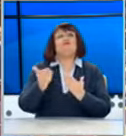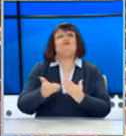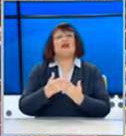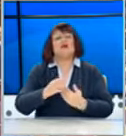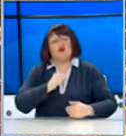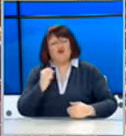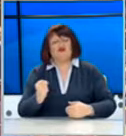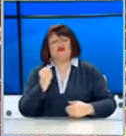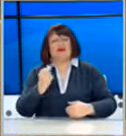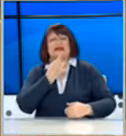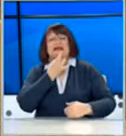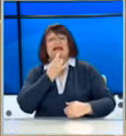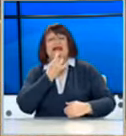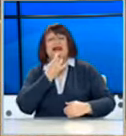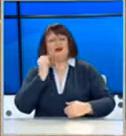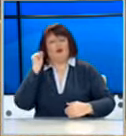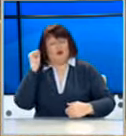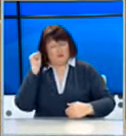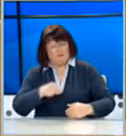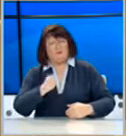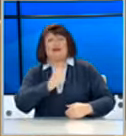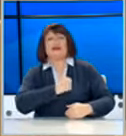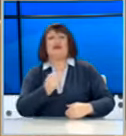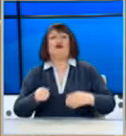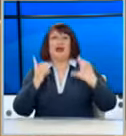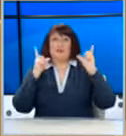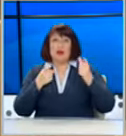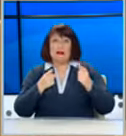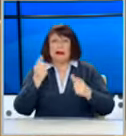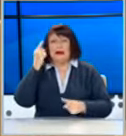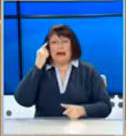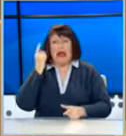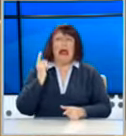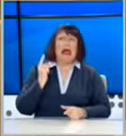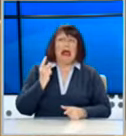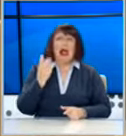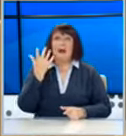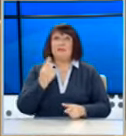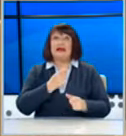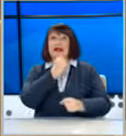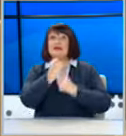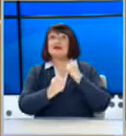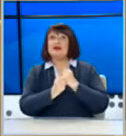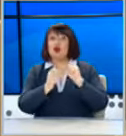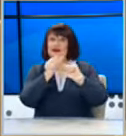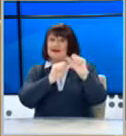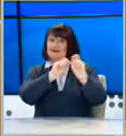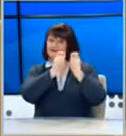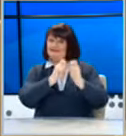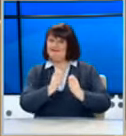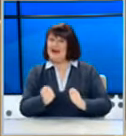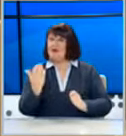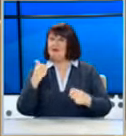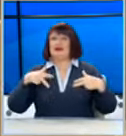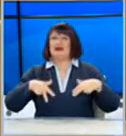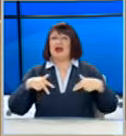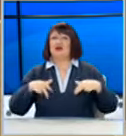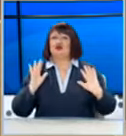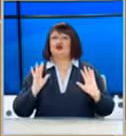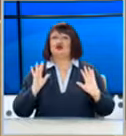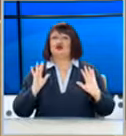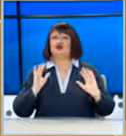σας, καταλαβαίνουν ότι τώρα και 5,5 χρόνια δεν μεταρρυθμίζεται το κράτος, δεν ενισχύεται